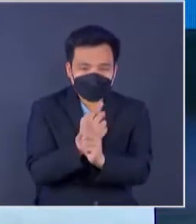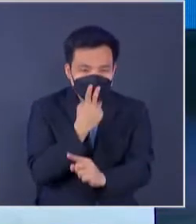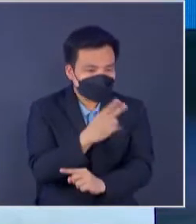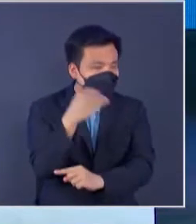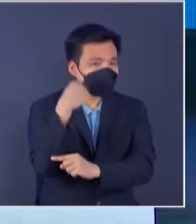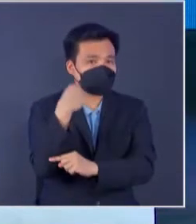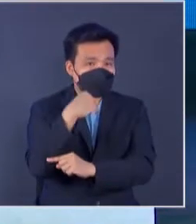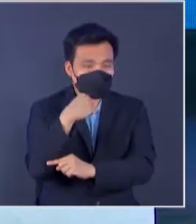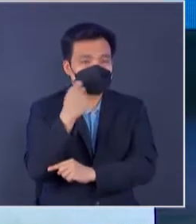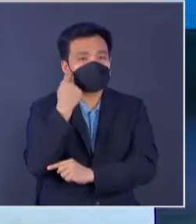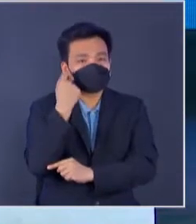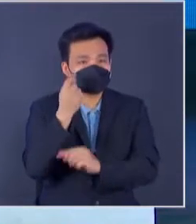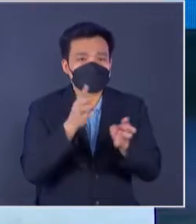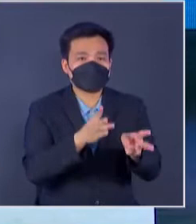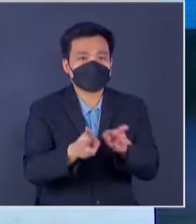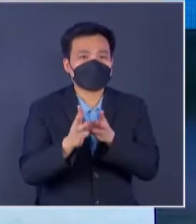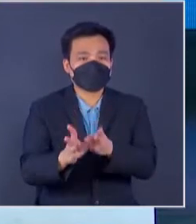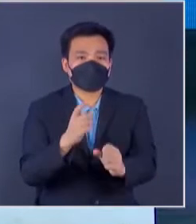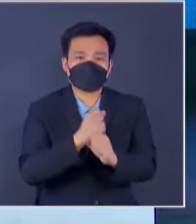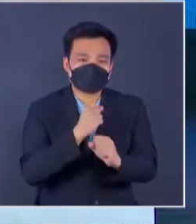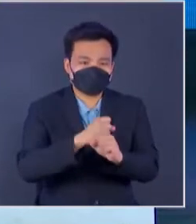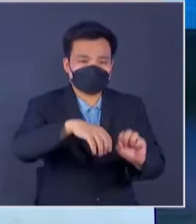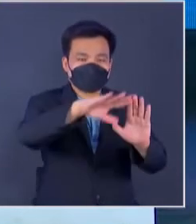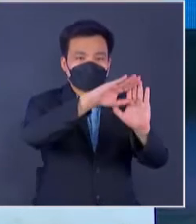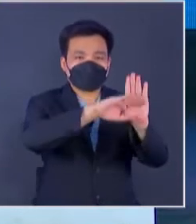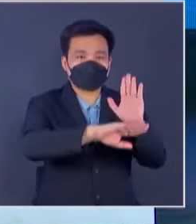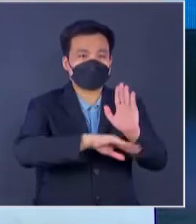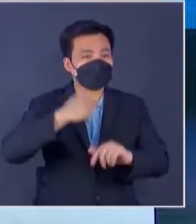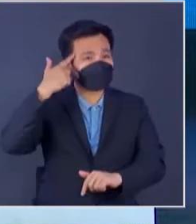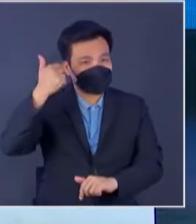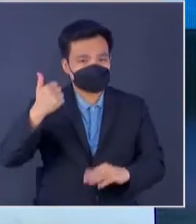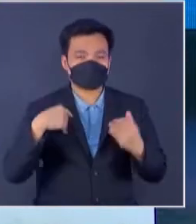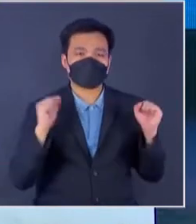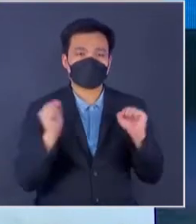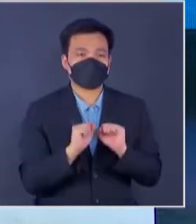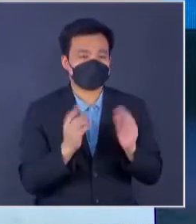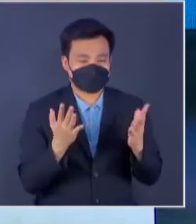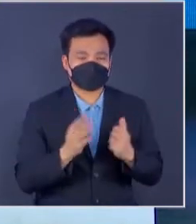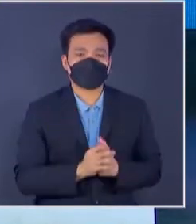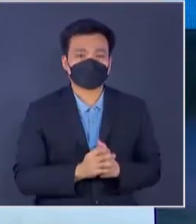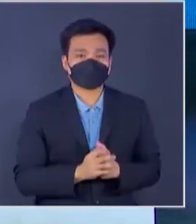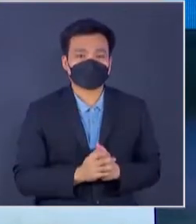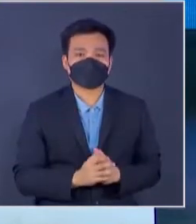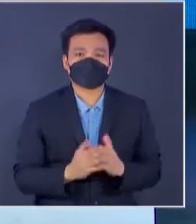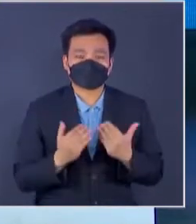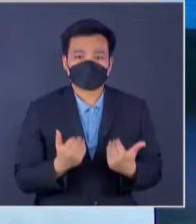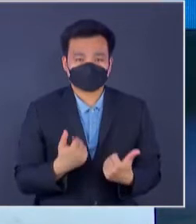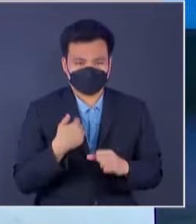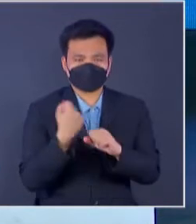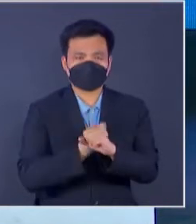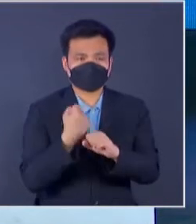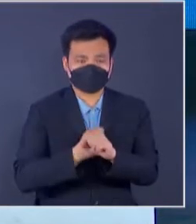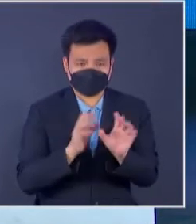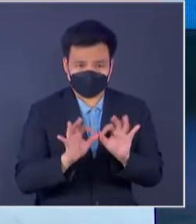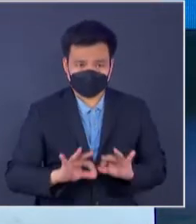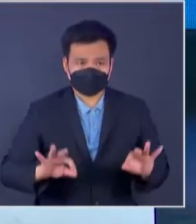าใจการเป็นอาสาสมัครอย่างดี เข้าใจถึงกระบวนการนะคะแล้วน้องก็ไม่กลัวด้วยนะเก่งมากๆเลยค่ะ เนี่ยการฝึกทักษะแบบนี้นะครับเป็นสิ่งที่มี